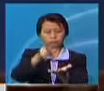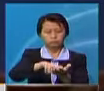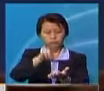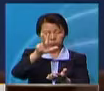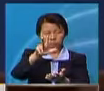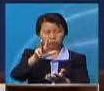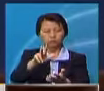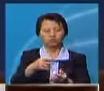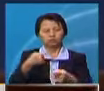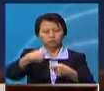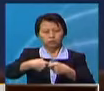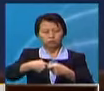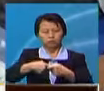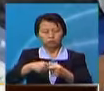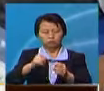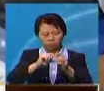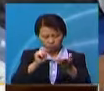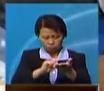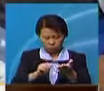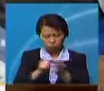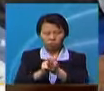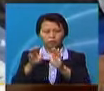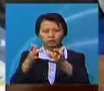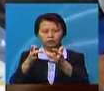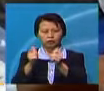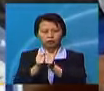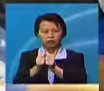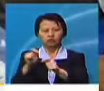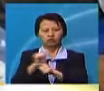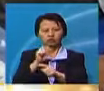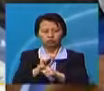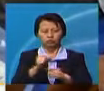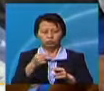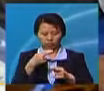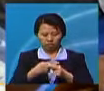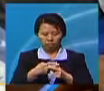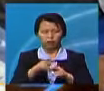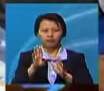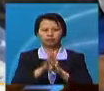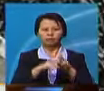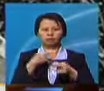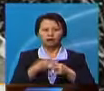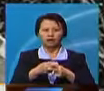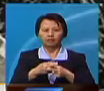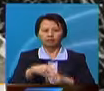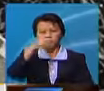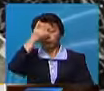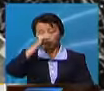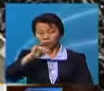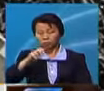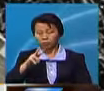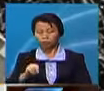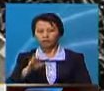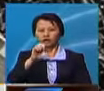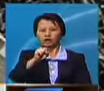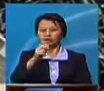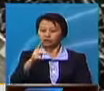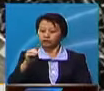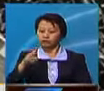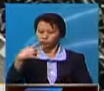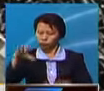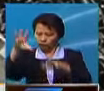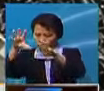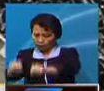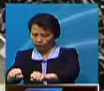laporan polis berkaitan artikel dalam media sosial menggunakan nama bernama. Menurut Datuk Jalani, SKMM sudah